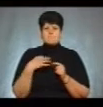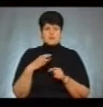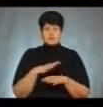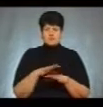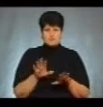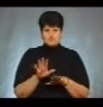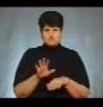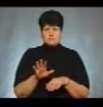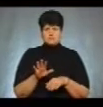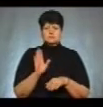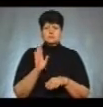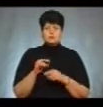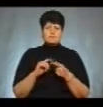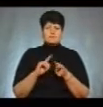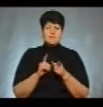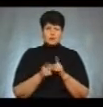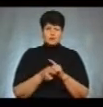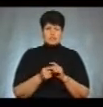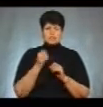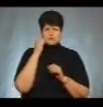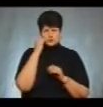Буде переукладено стару,